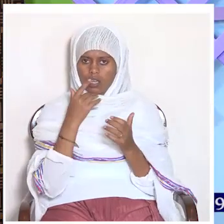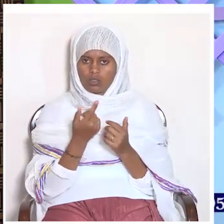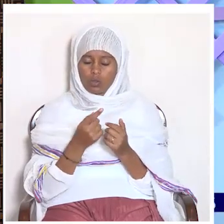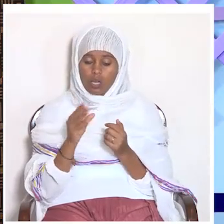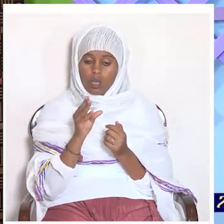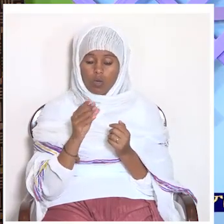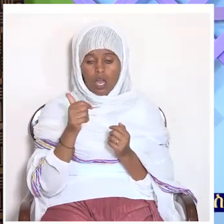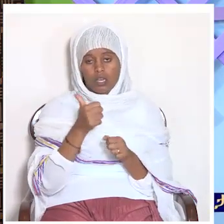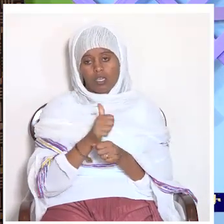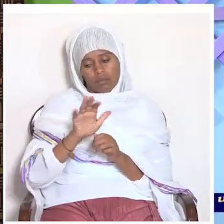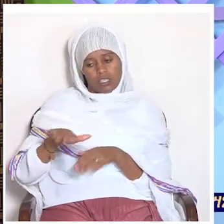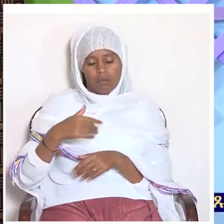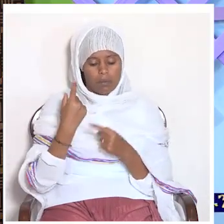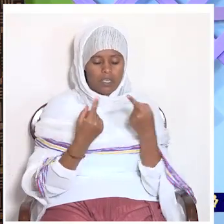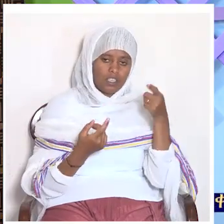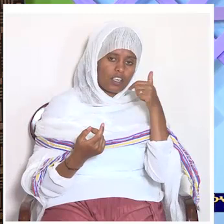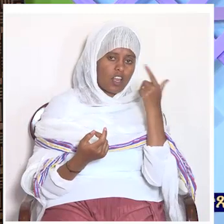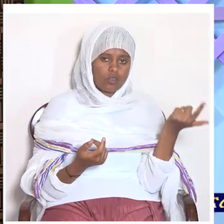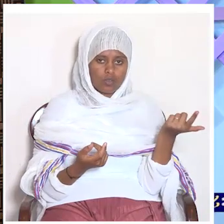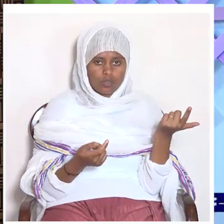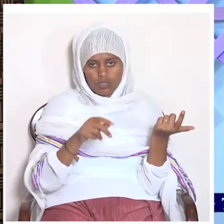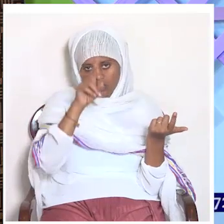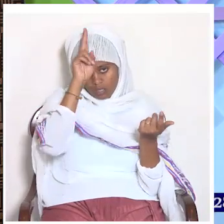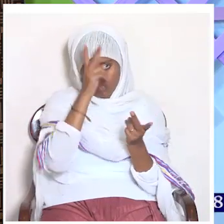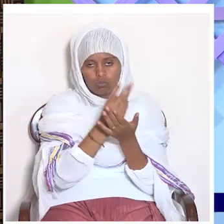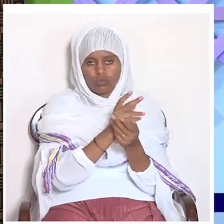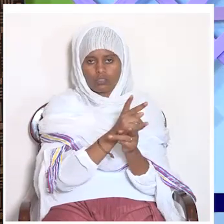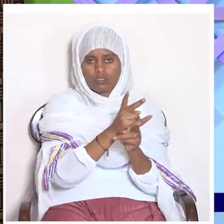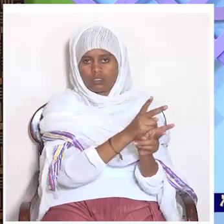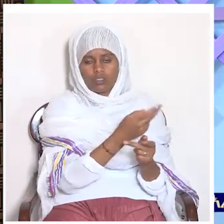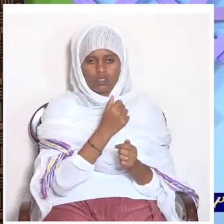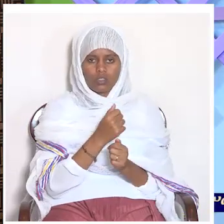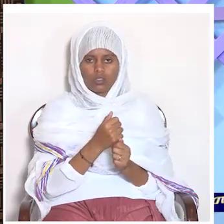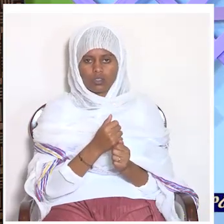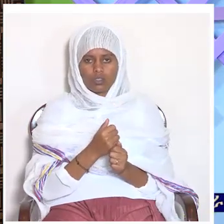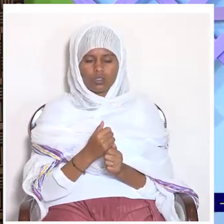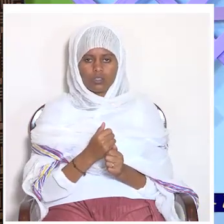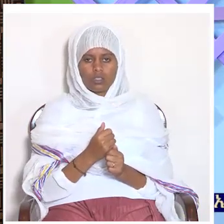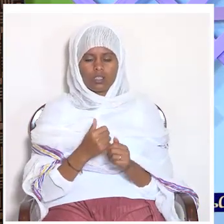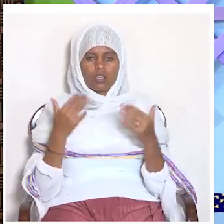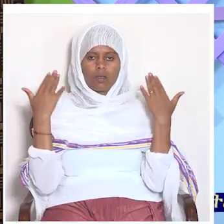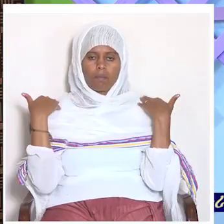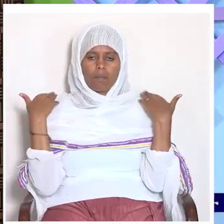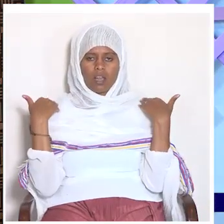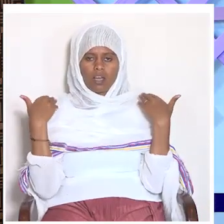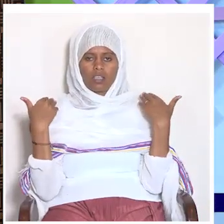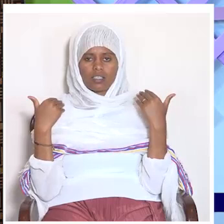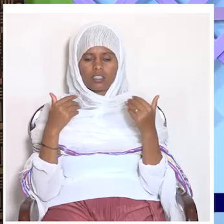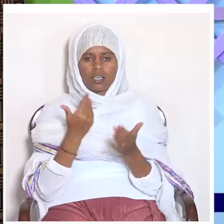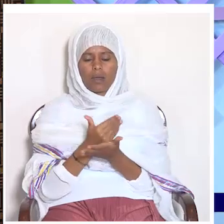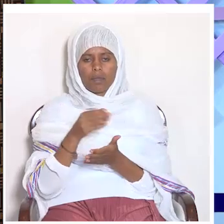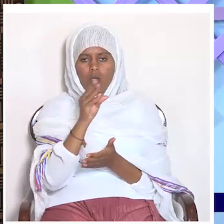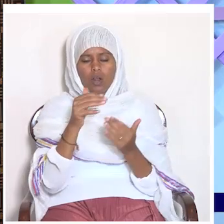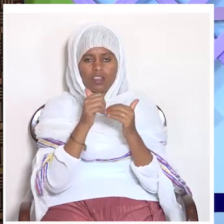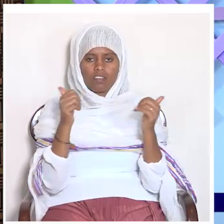بلنا انت رمبر انس كيدلهو الى تدما ندياولوس تخطيلا كدا ملاح هاي تفليا يلوس لازم نبر دما ادم